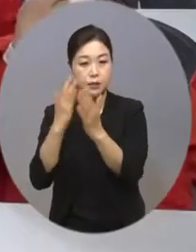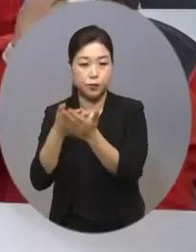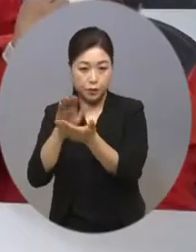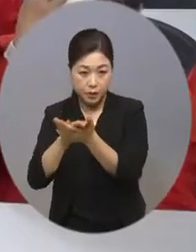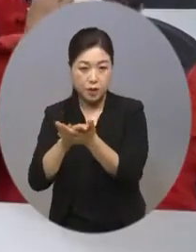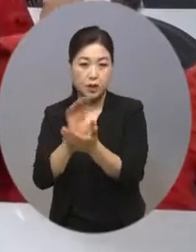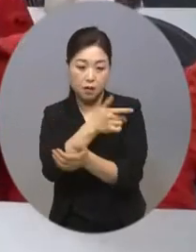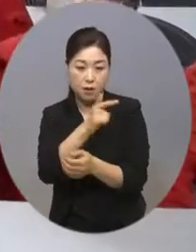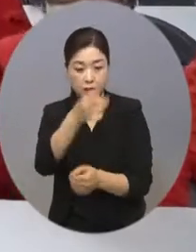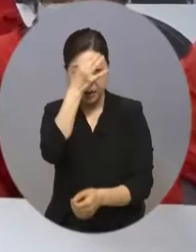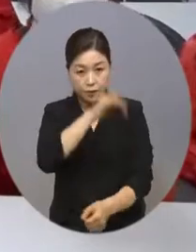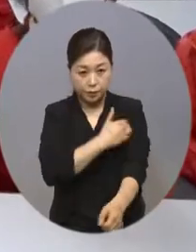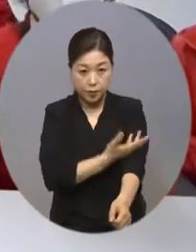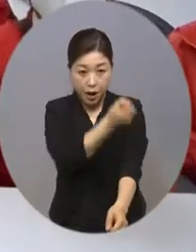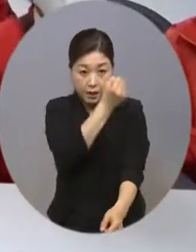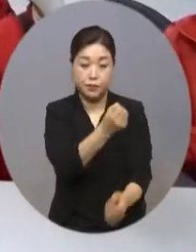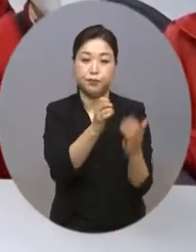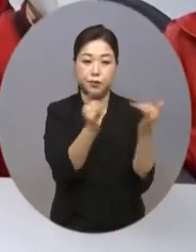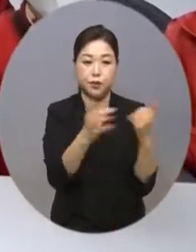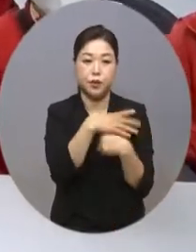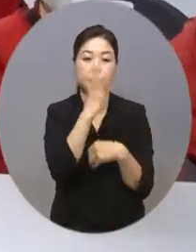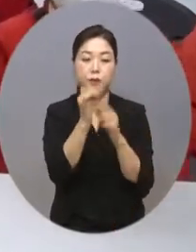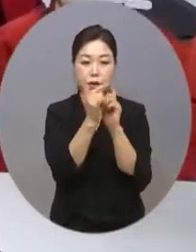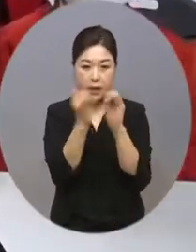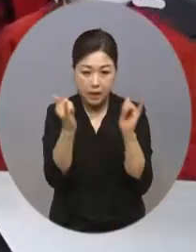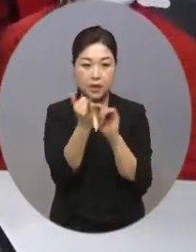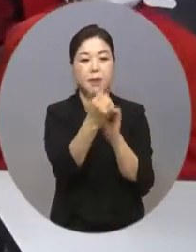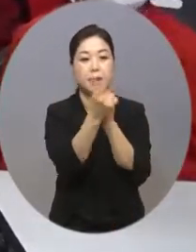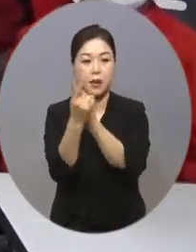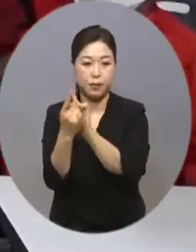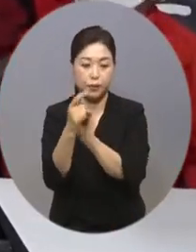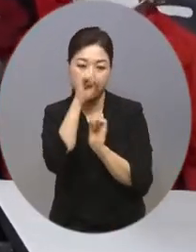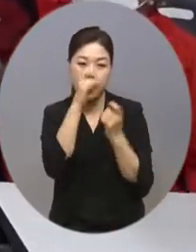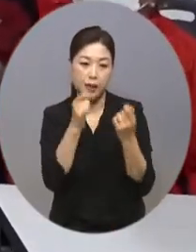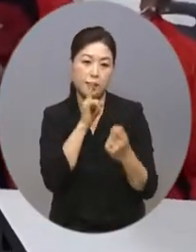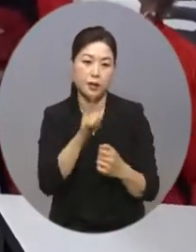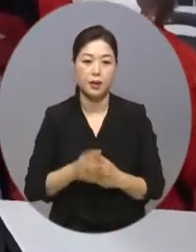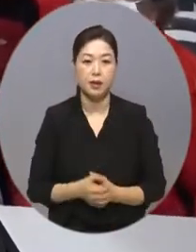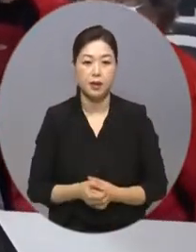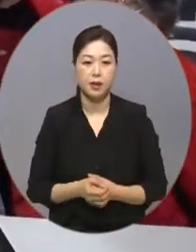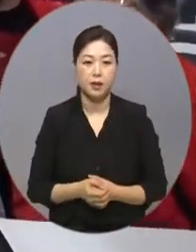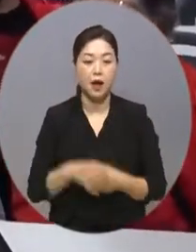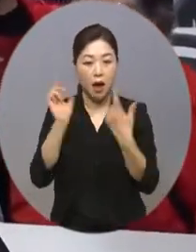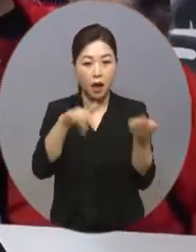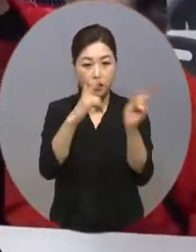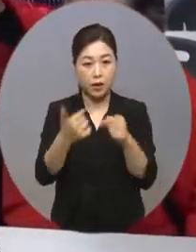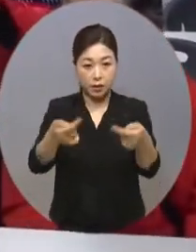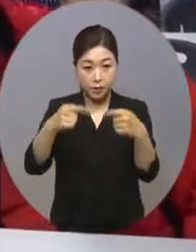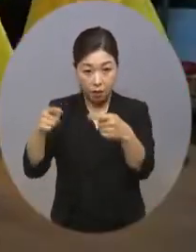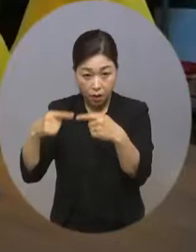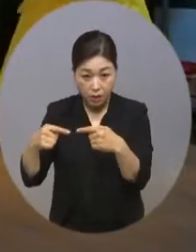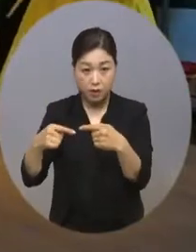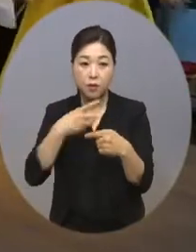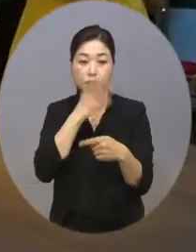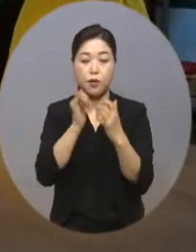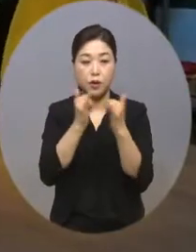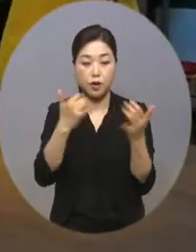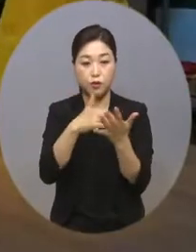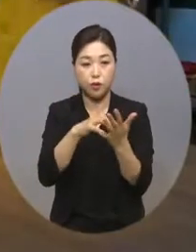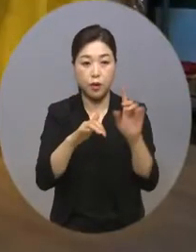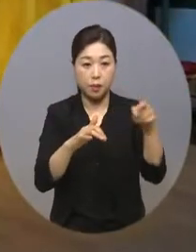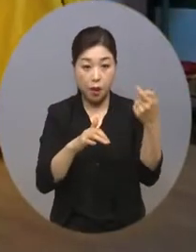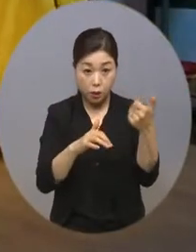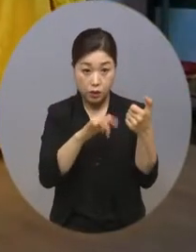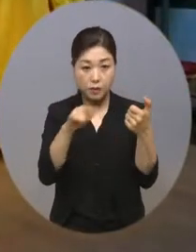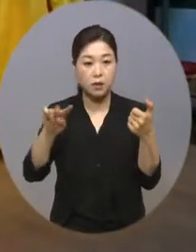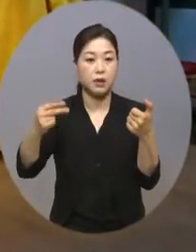각층의 재능을 가진 분들이 어르신들을 맞이했으면 좋겠다고 덧붙였습니다. 하루에 참석하는 어르신들의 인원은 150명에서